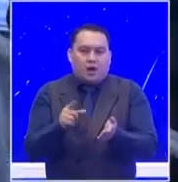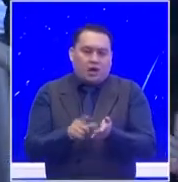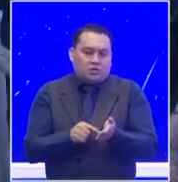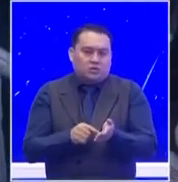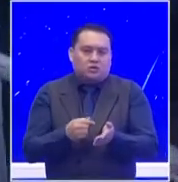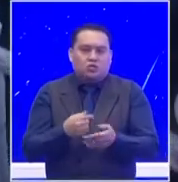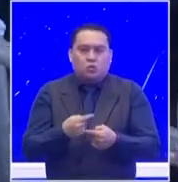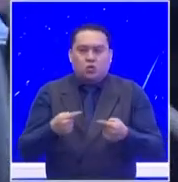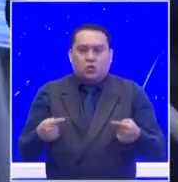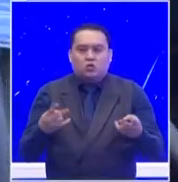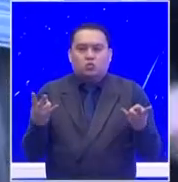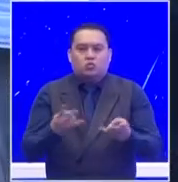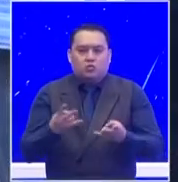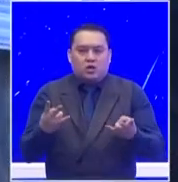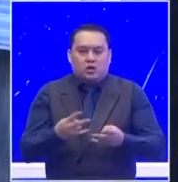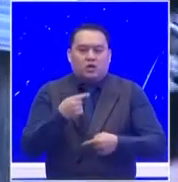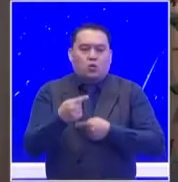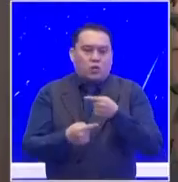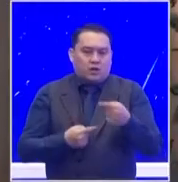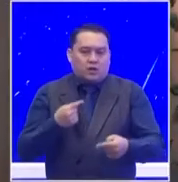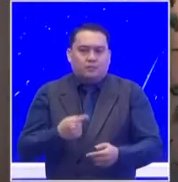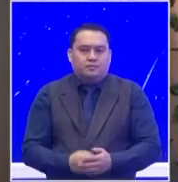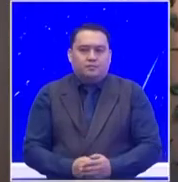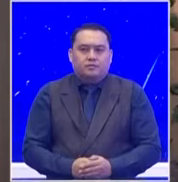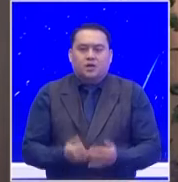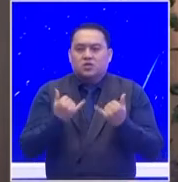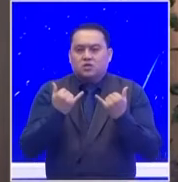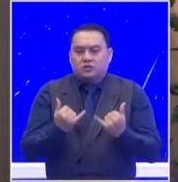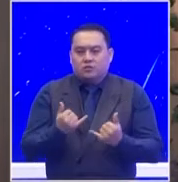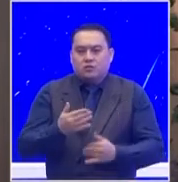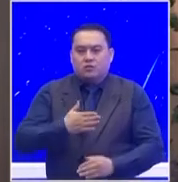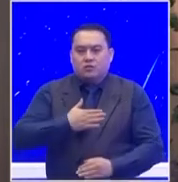а также других нуждающихся регулярно.